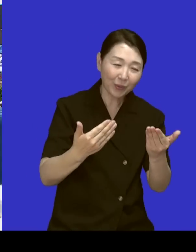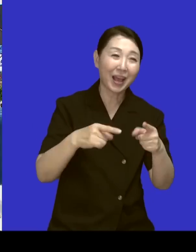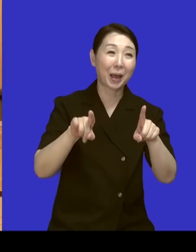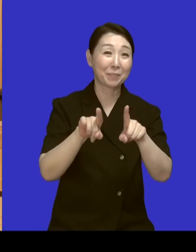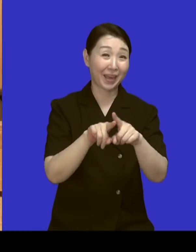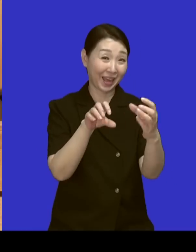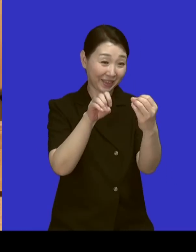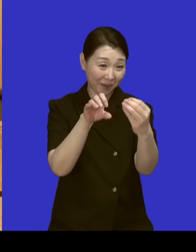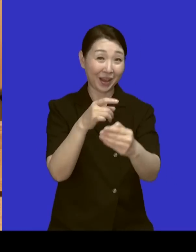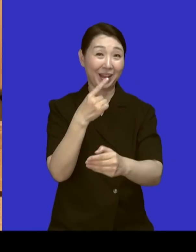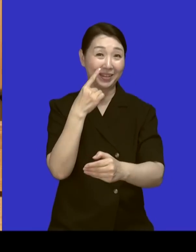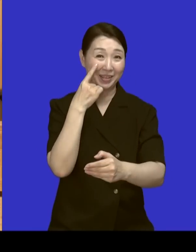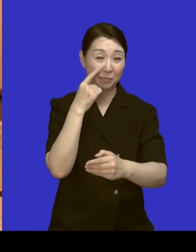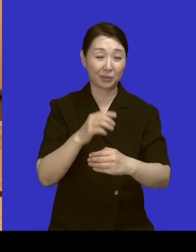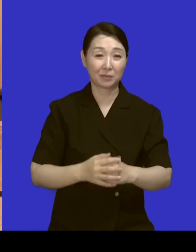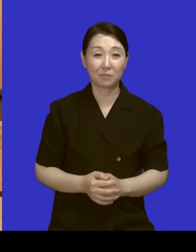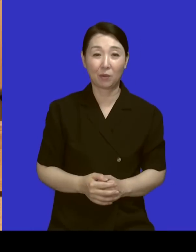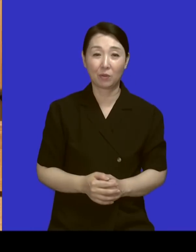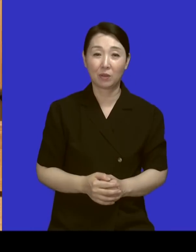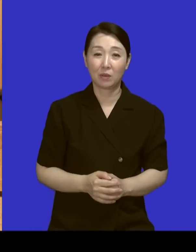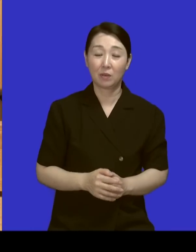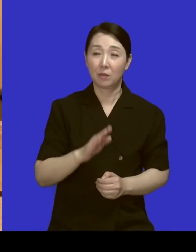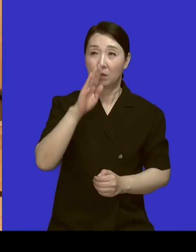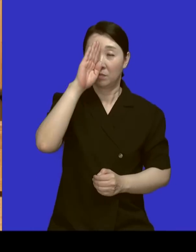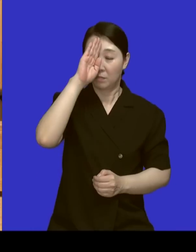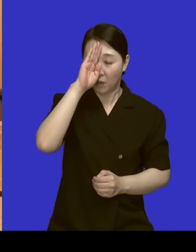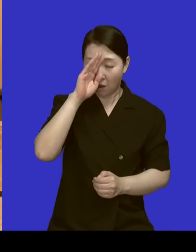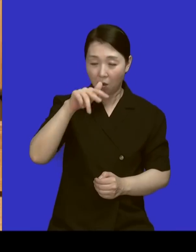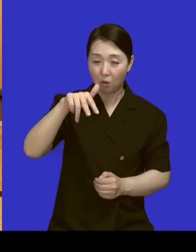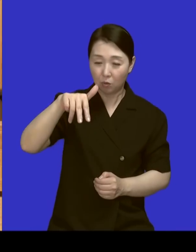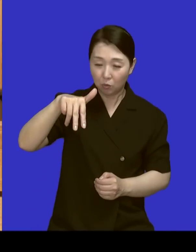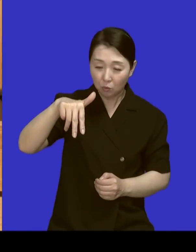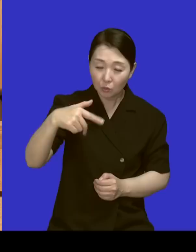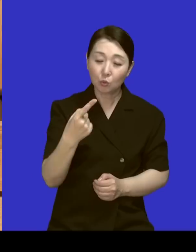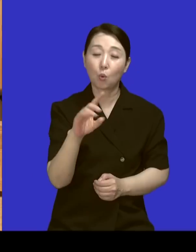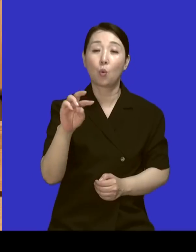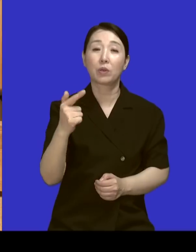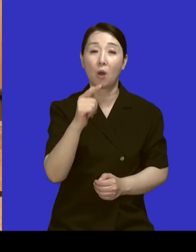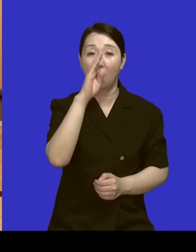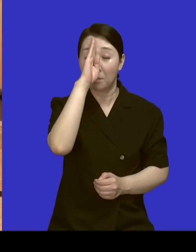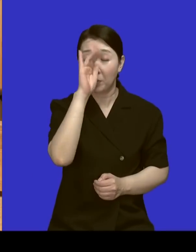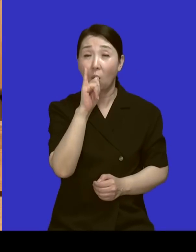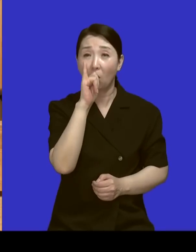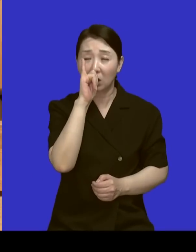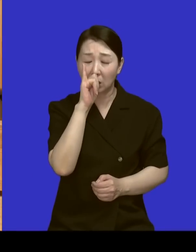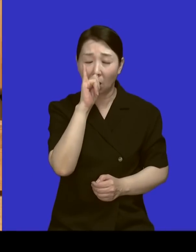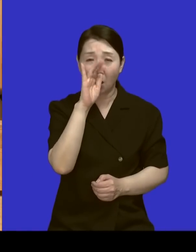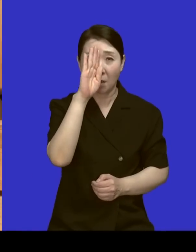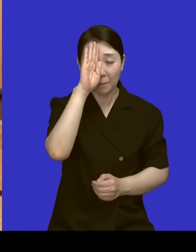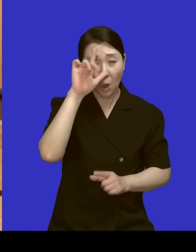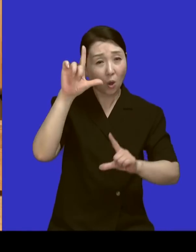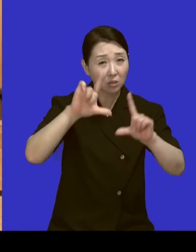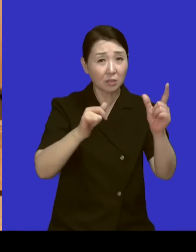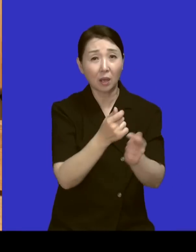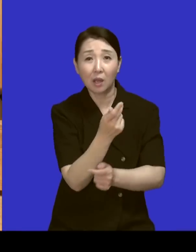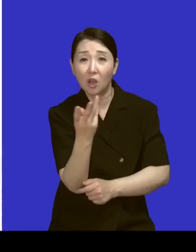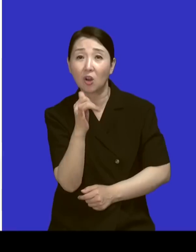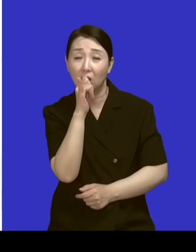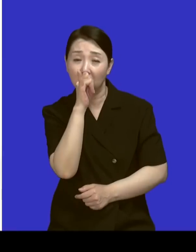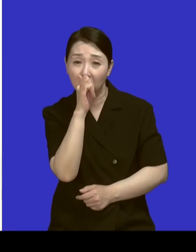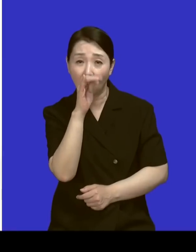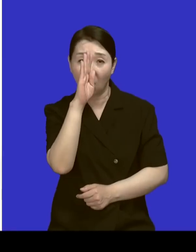텐데요. 일단 우리가 사실 조현병이라고 하면 지금 막연하게 알고 있지만 여러 증상들이 있는 걸로 알고 있거든요. 우리 작가님은